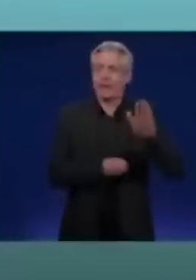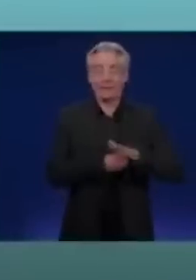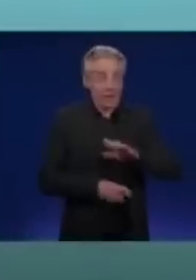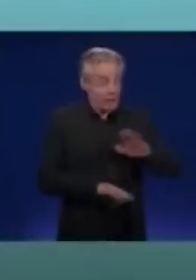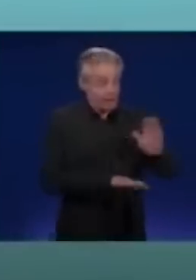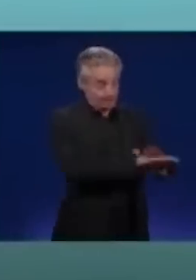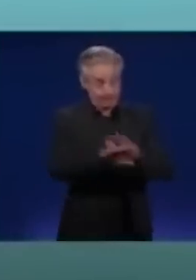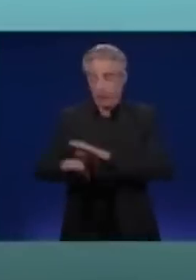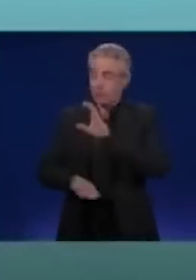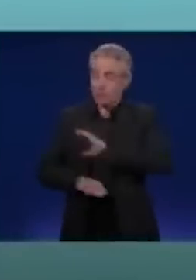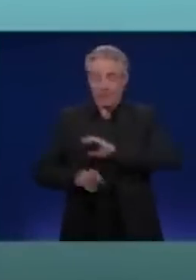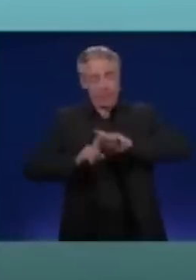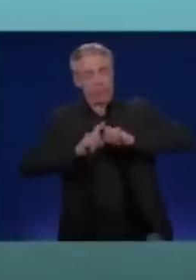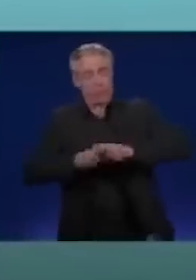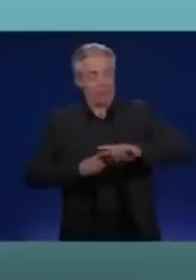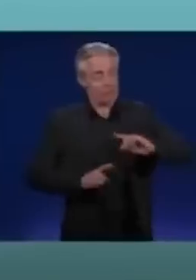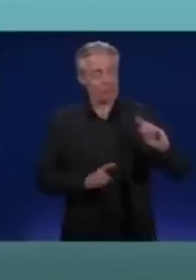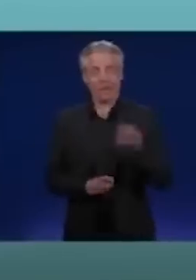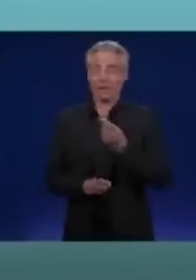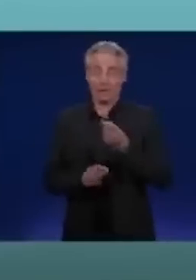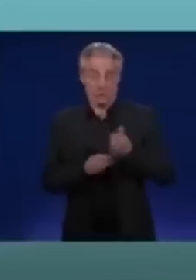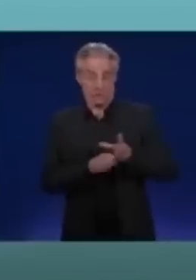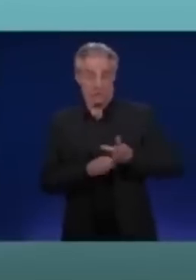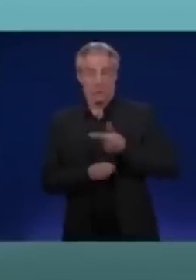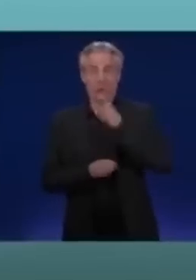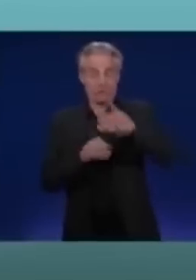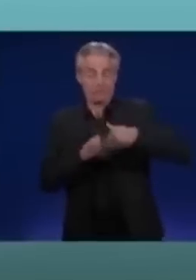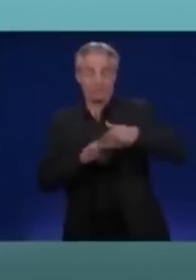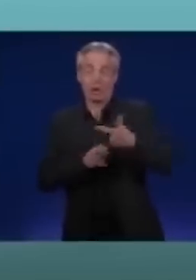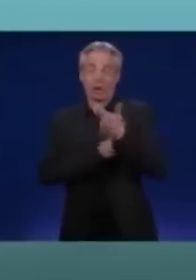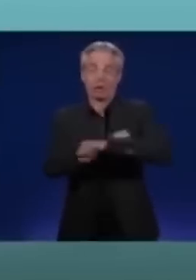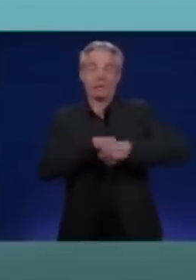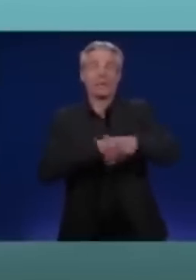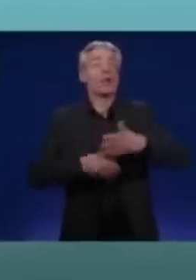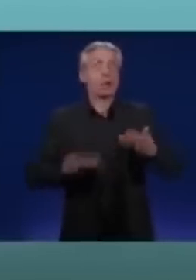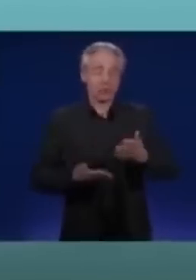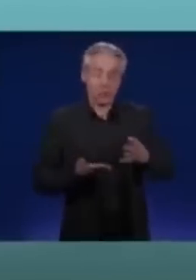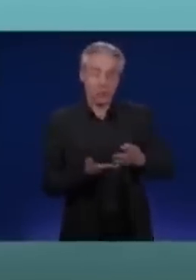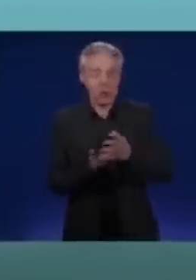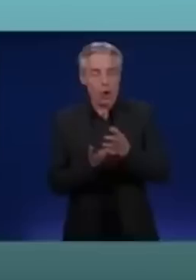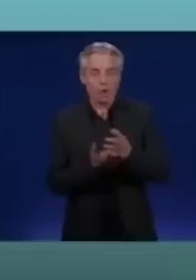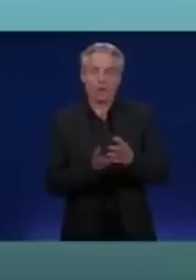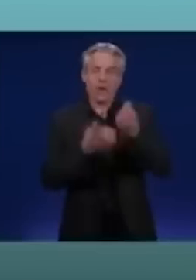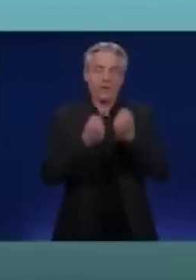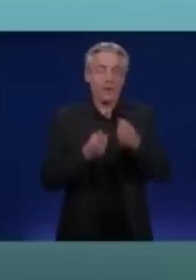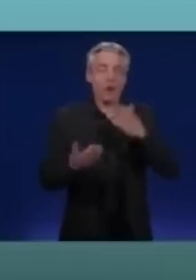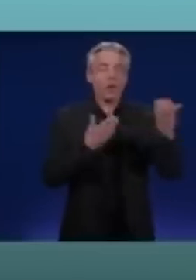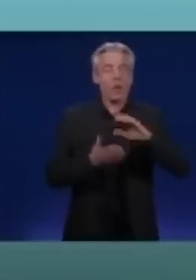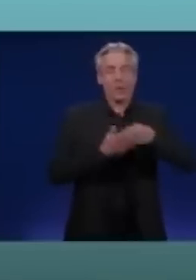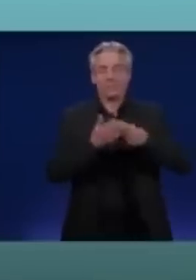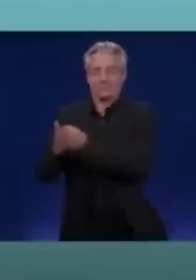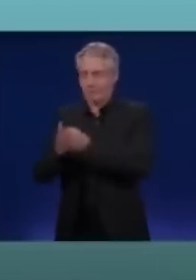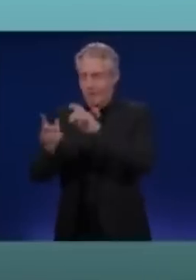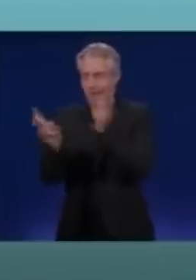veux les convaincre dans les jours à venir que notre projet répond bien plus solidement que celui de l'extrême